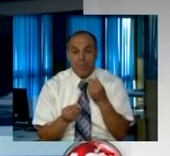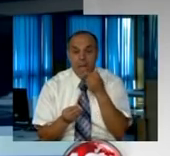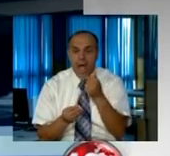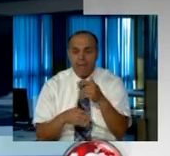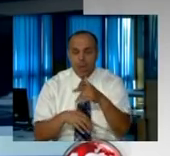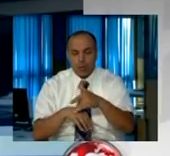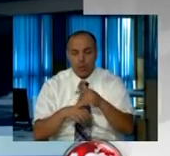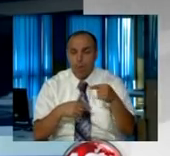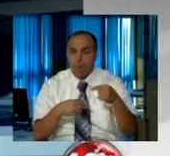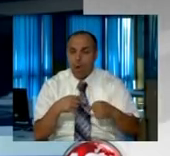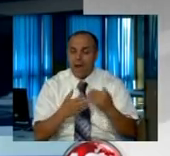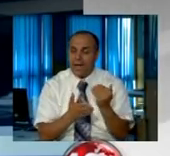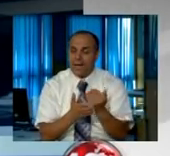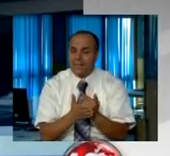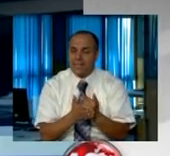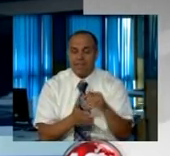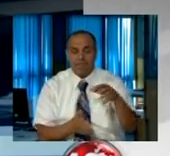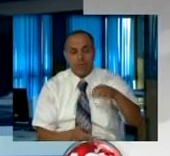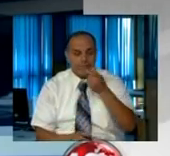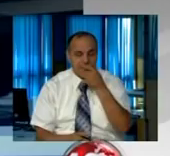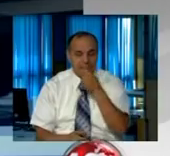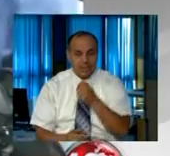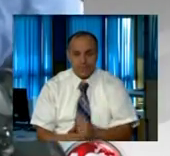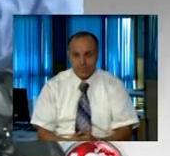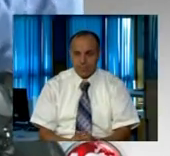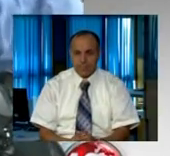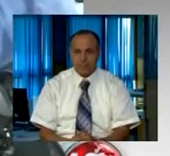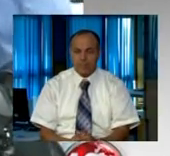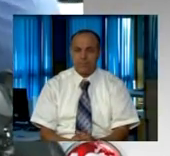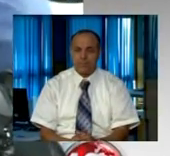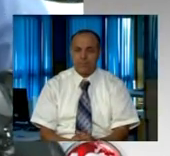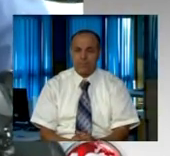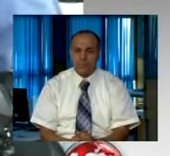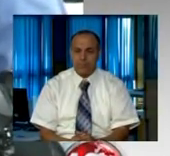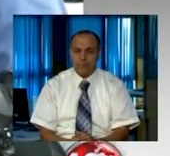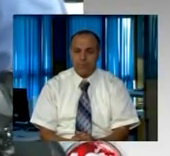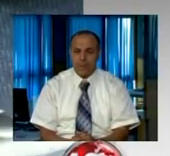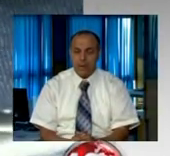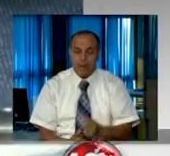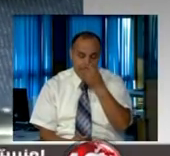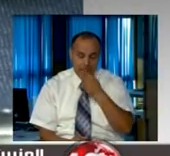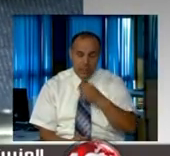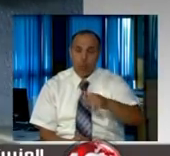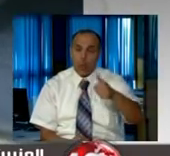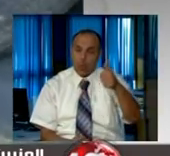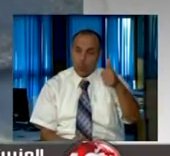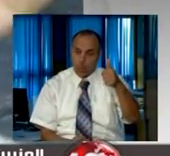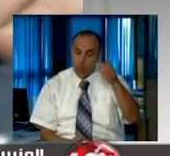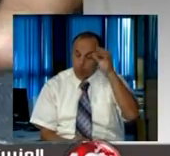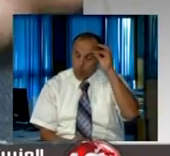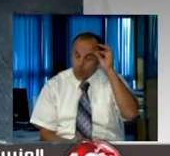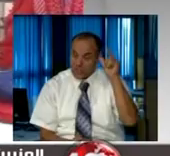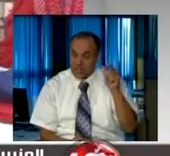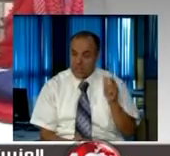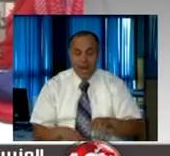التي أثرت سلبا على الاقتصاد في الجهة. تحتل ولاية المنستير المرتبة الأولى وطنياً